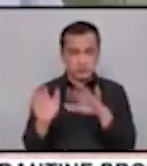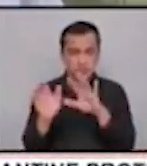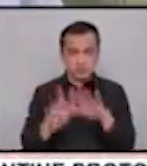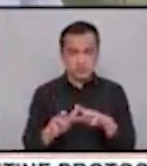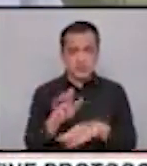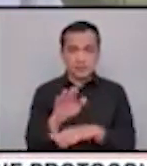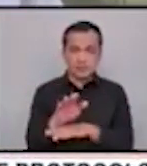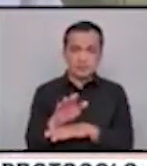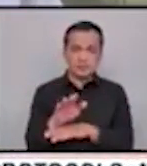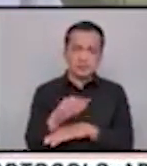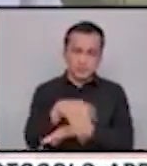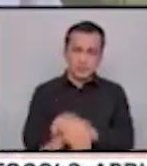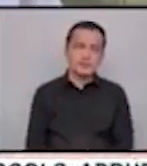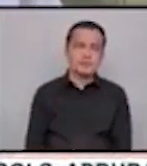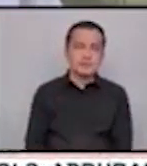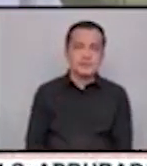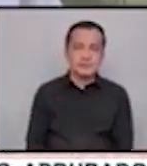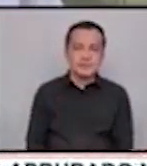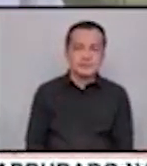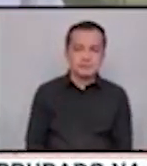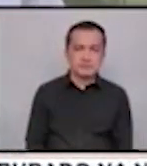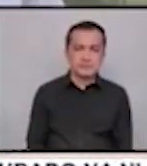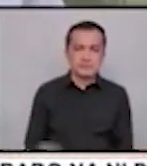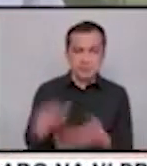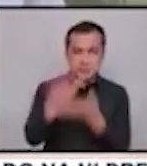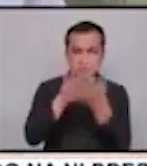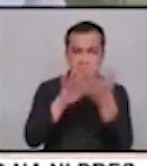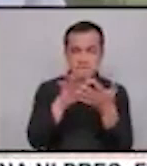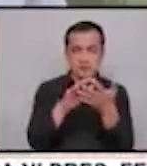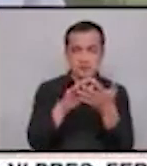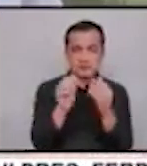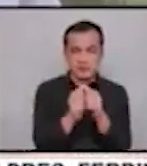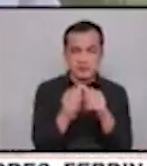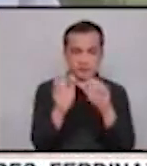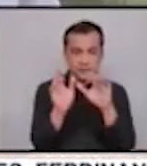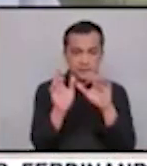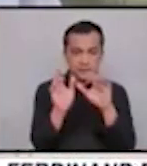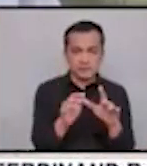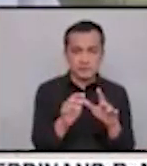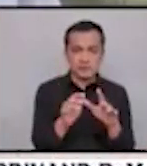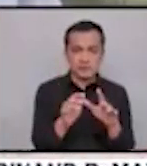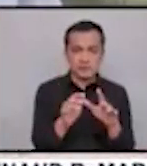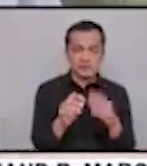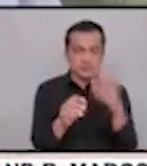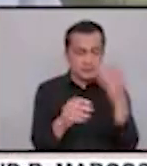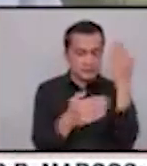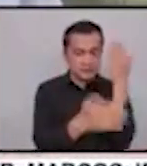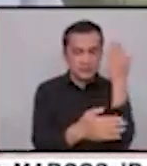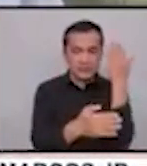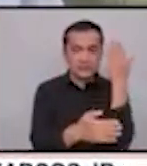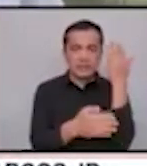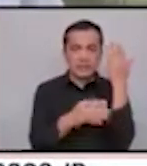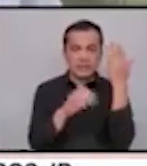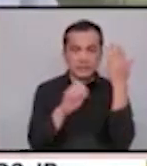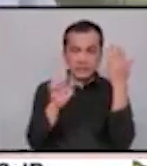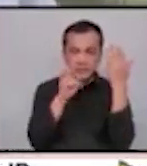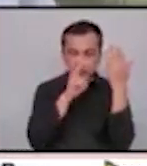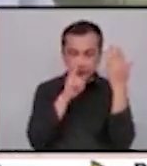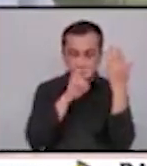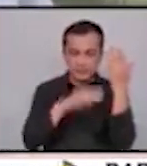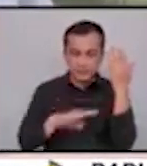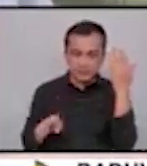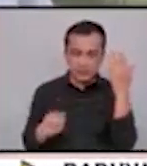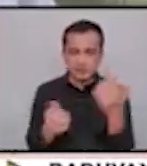evening. Magiging maulap na may kasama ng pag-ulan naman ang aasahan sa Eastern Visayas at Bohol Provinces. Bohol Province, ngayong